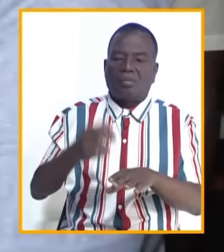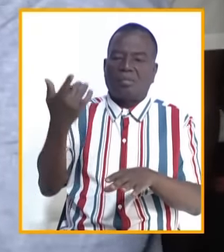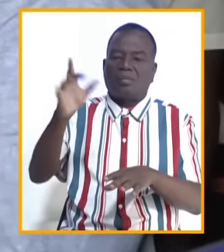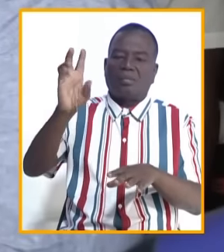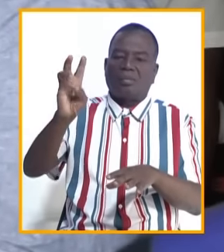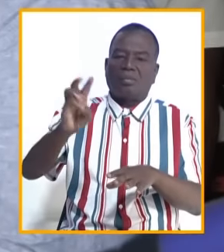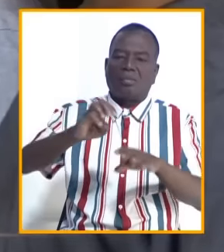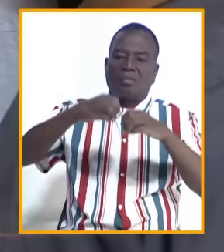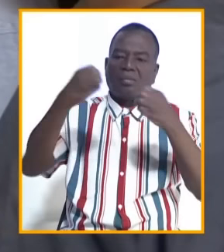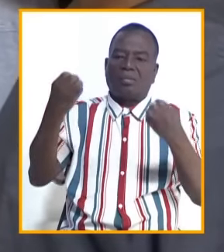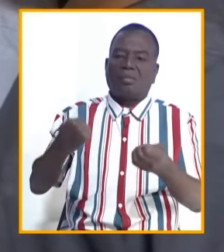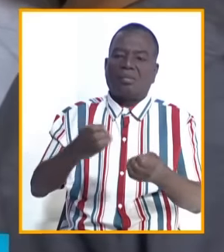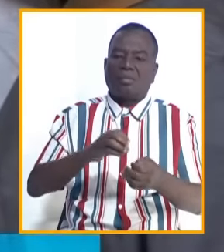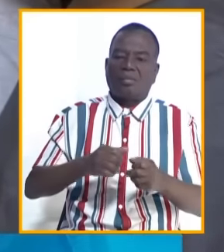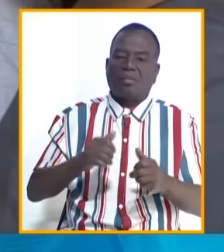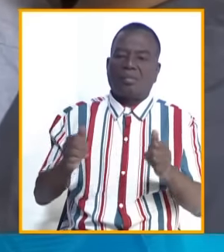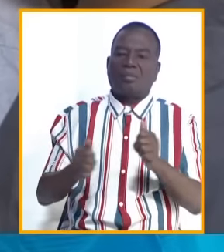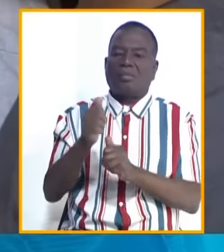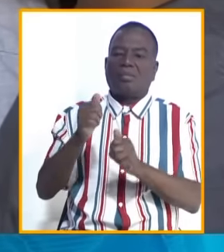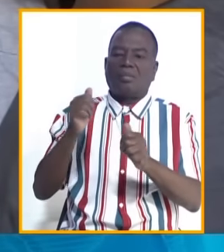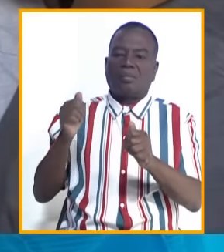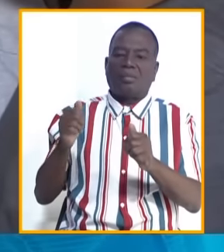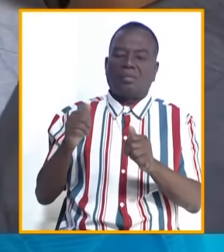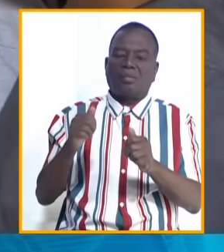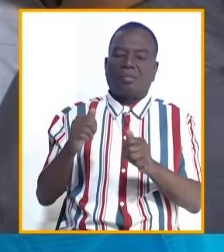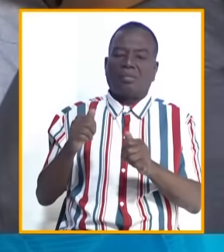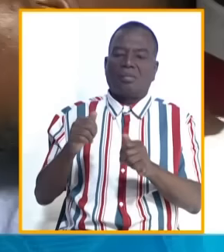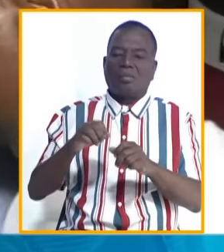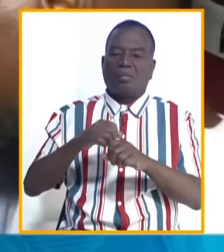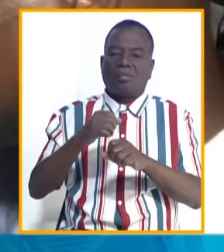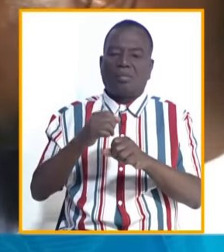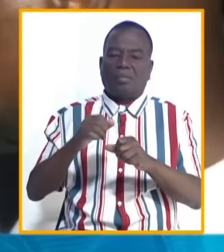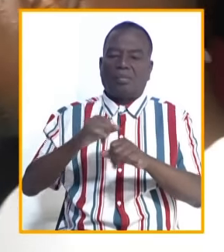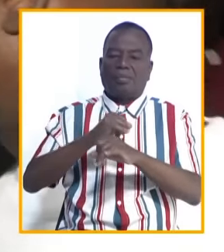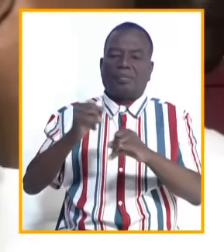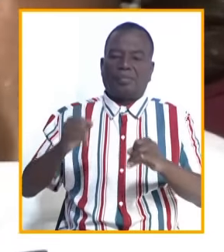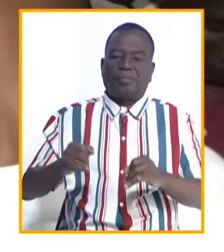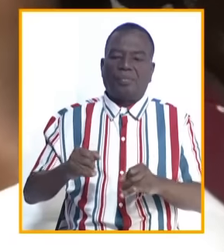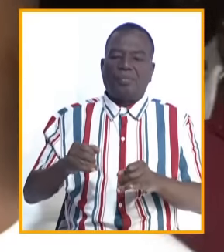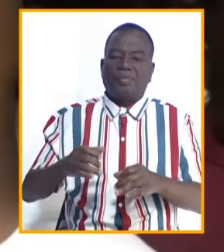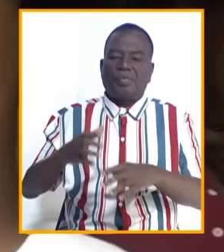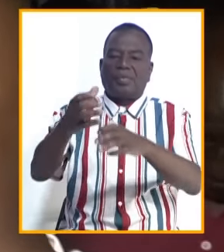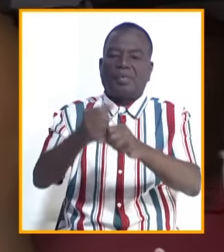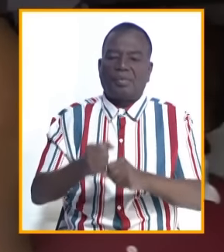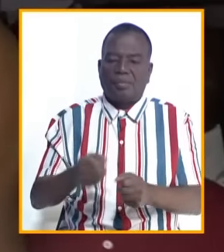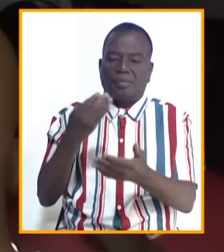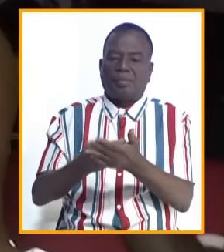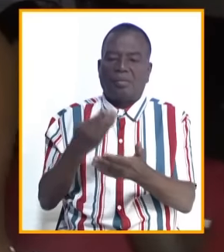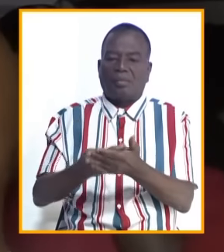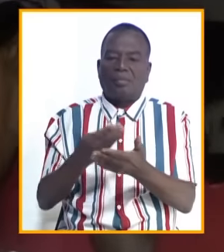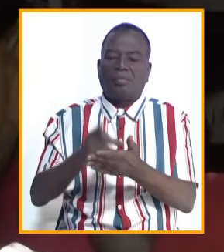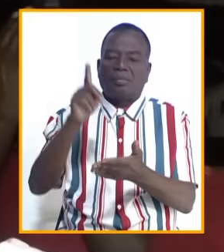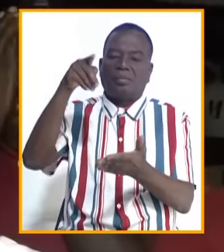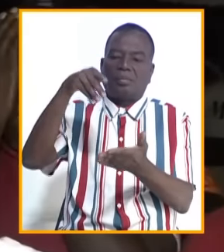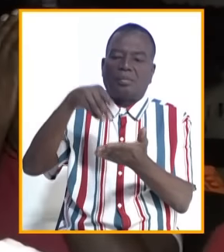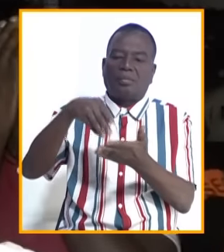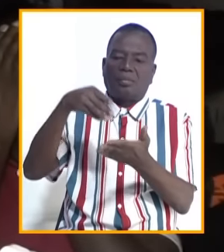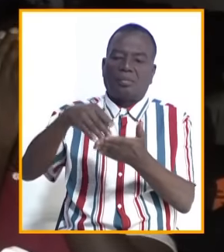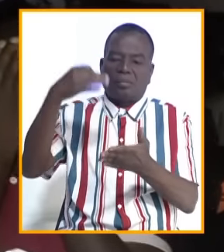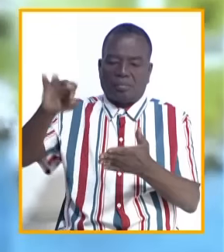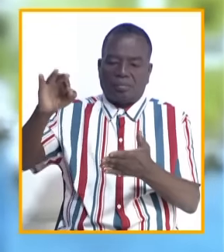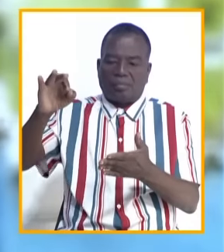La deuxième édition du tournoi de la cohésion et de la paix a vu la participation de 16 équipes. En plus du trophée et des lots de